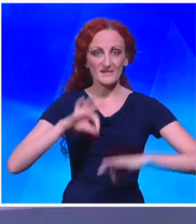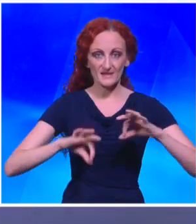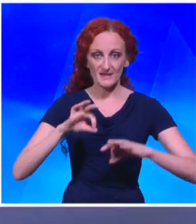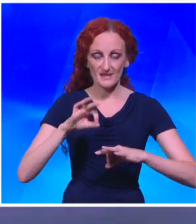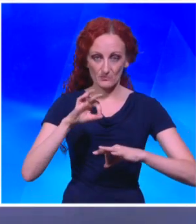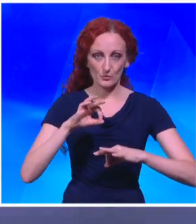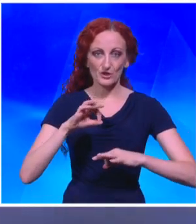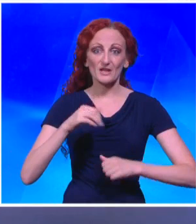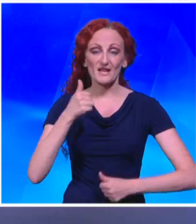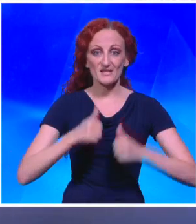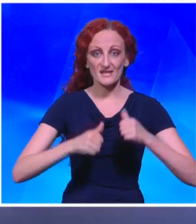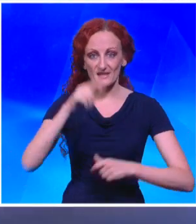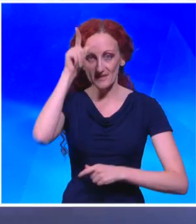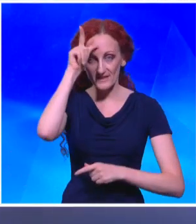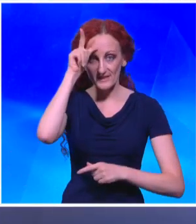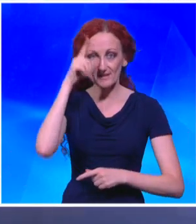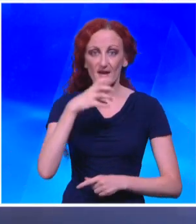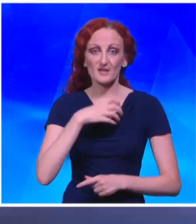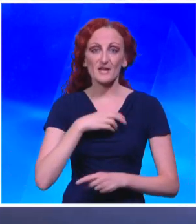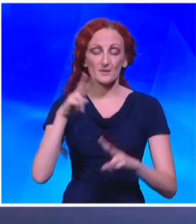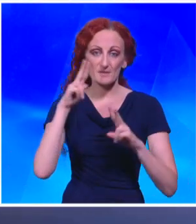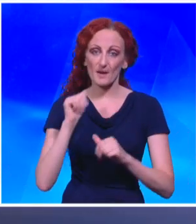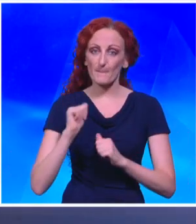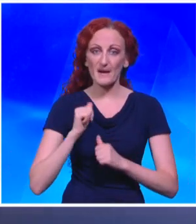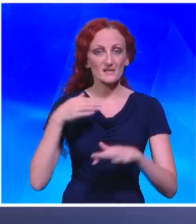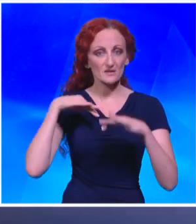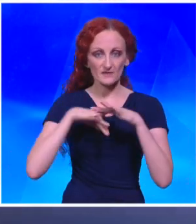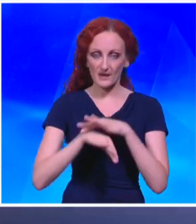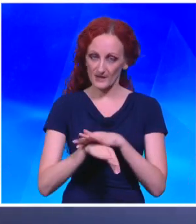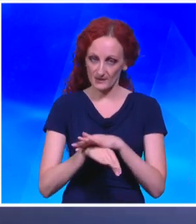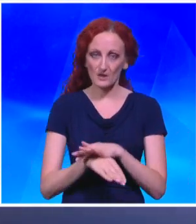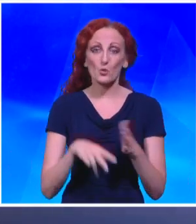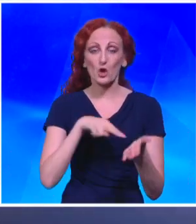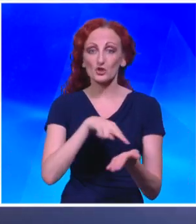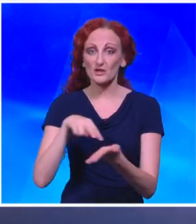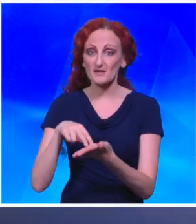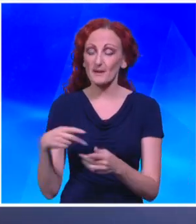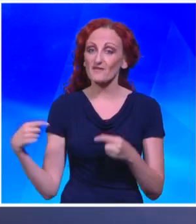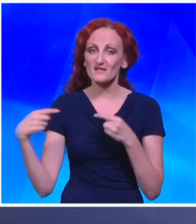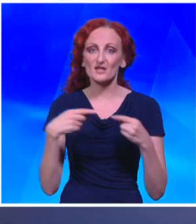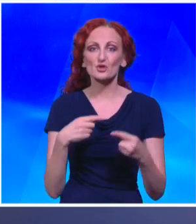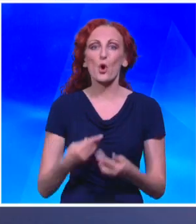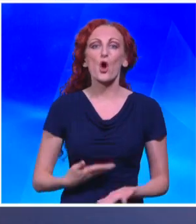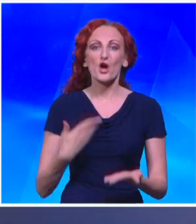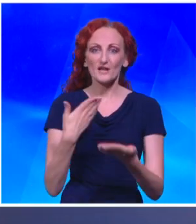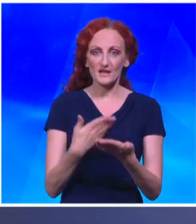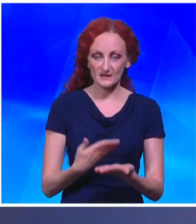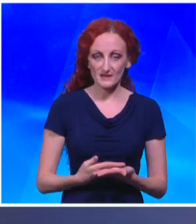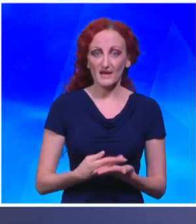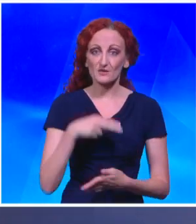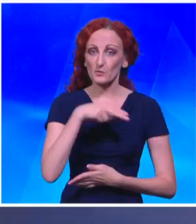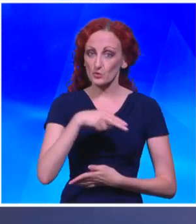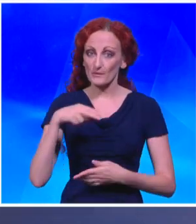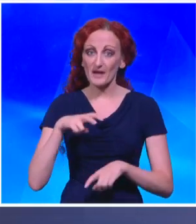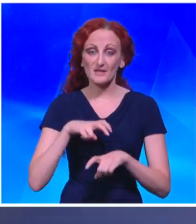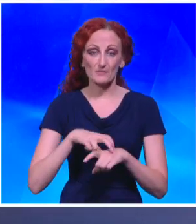е знакова. ГЕРБ СДС все още пазят в тайна кого ще изправят срещу кандидата на Продължаваме промяната Демократична България и